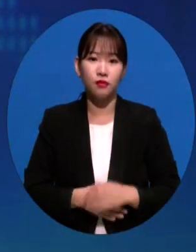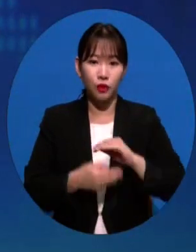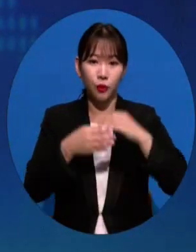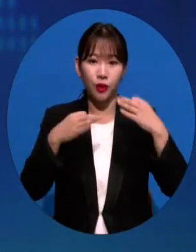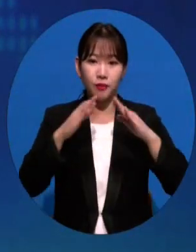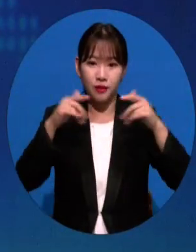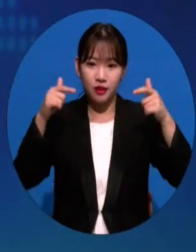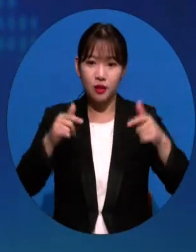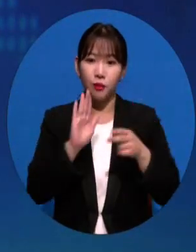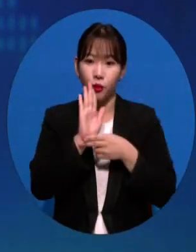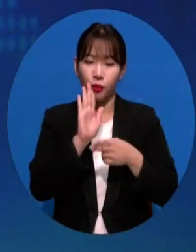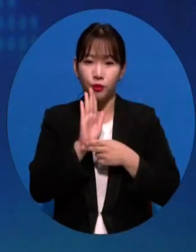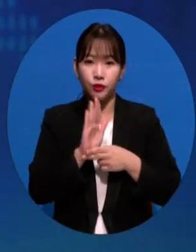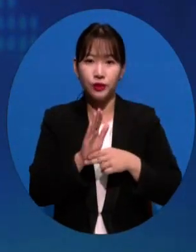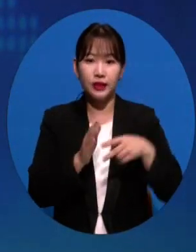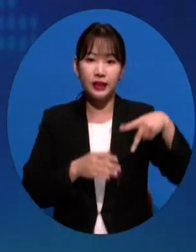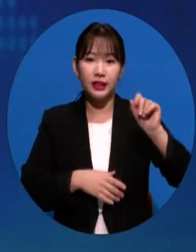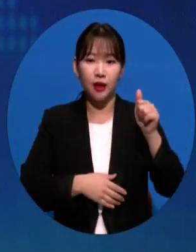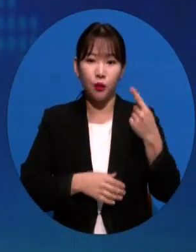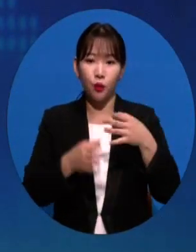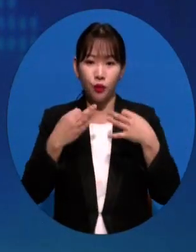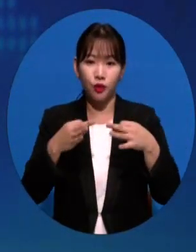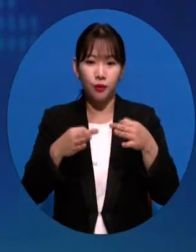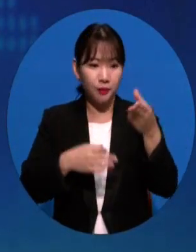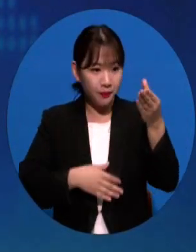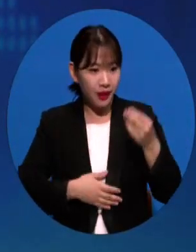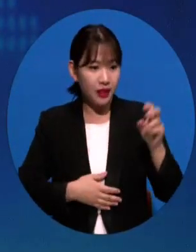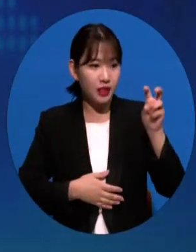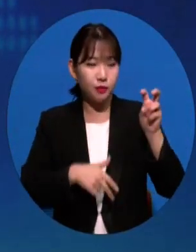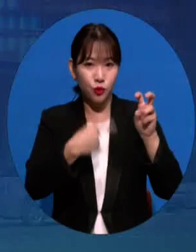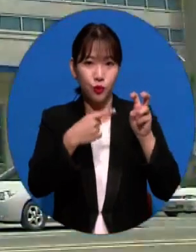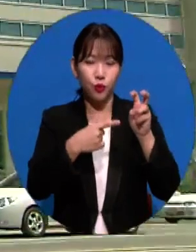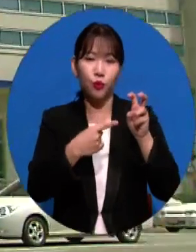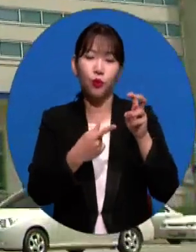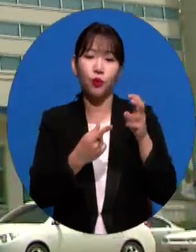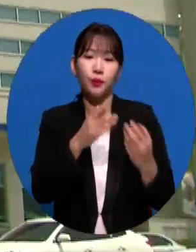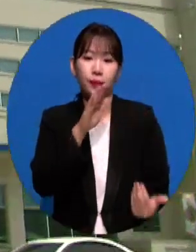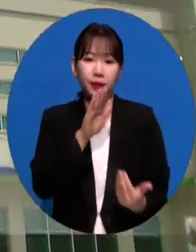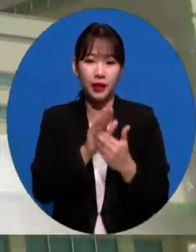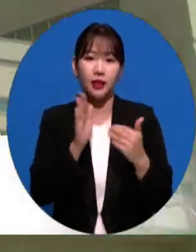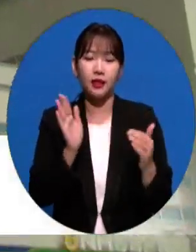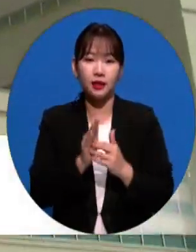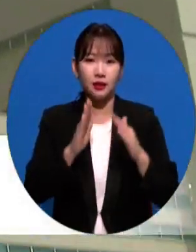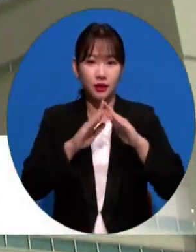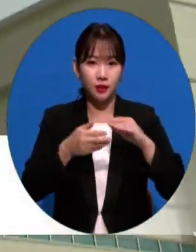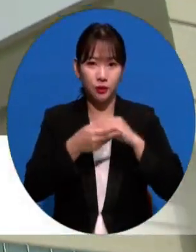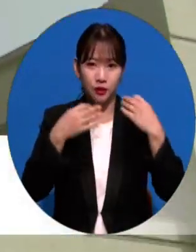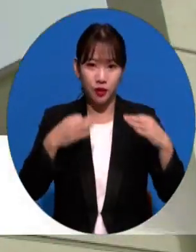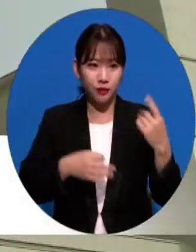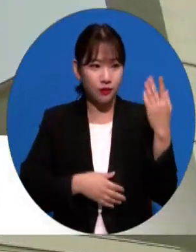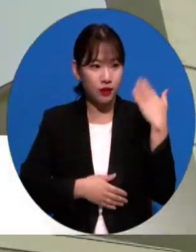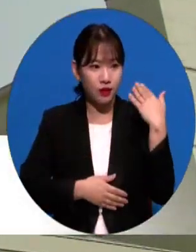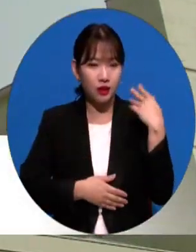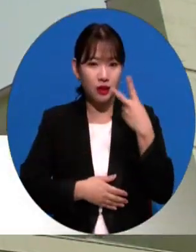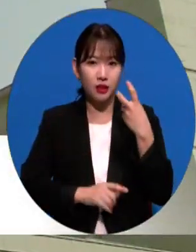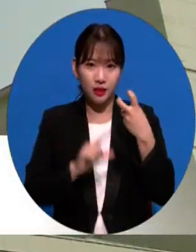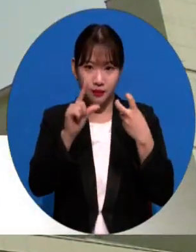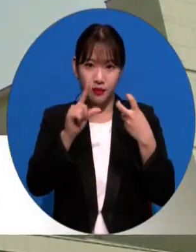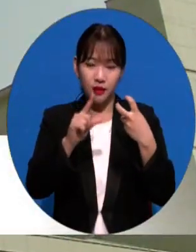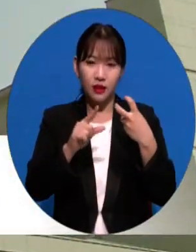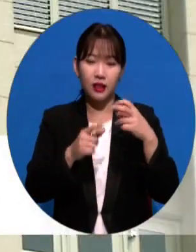농협 전남지역본부가 상호금융대출금 20조 원을 달성했습니다. 전남농협은 지난